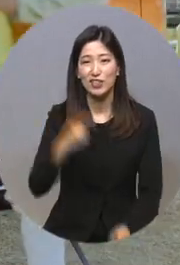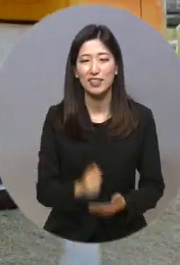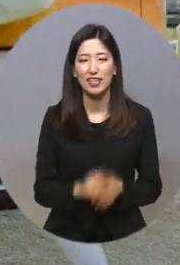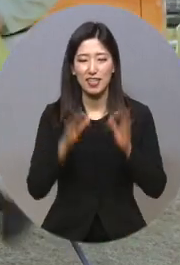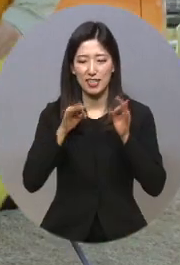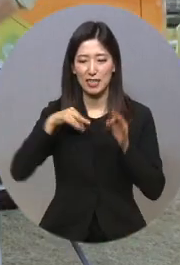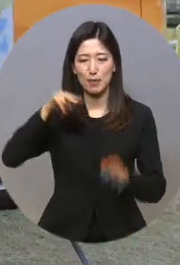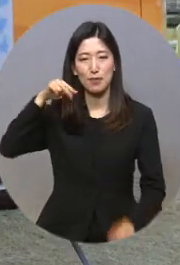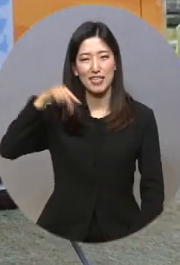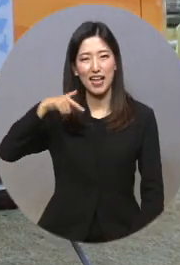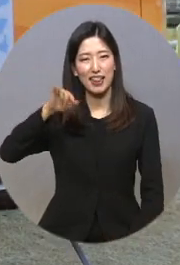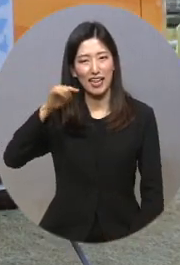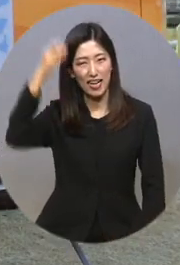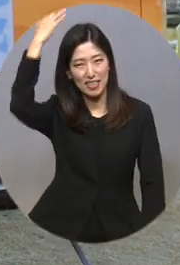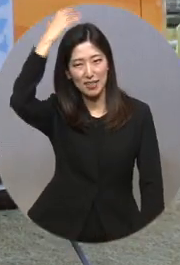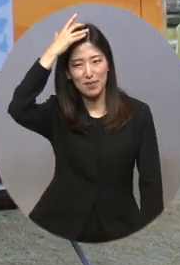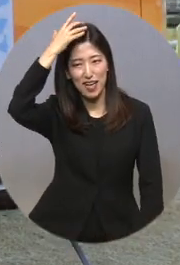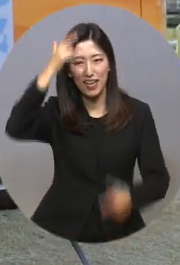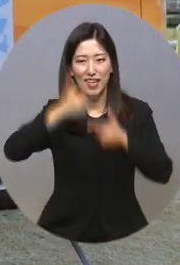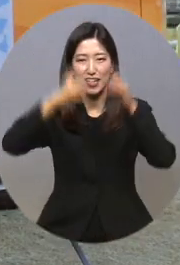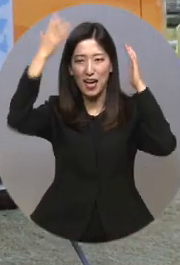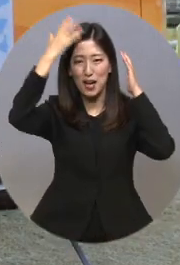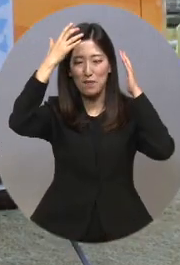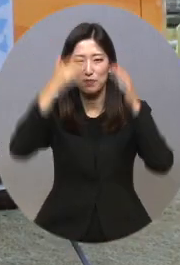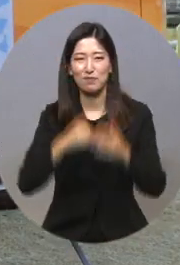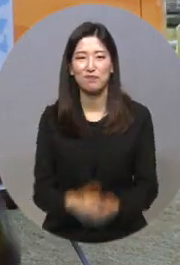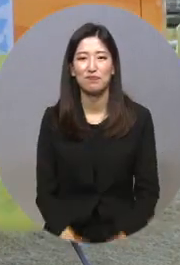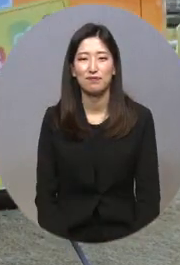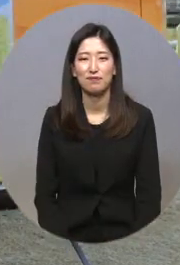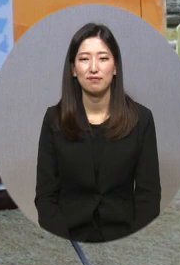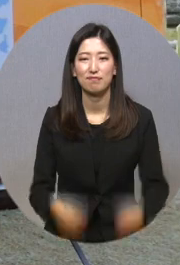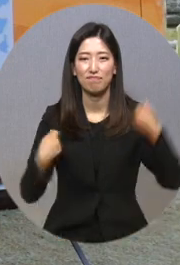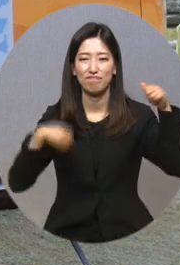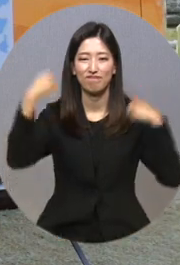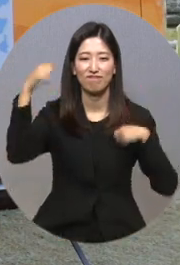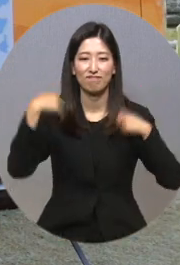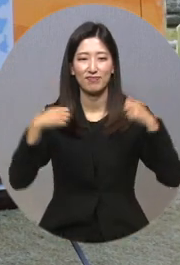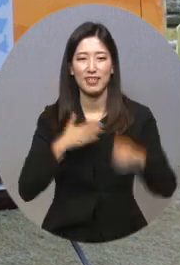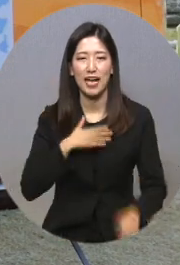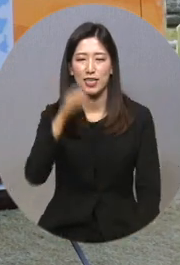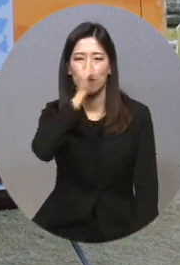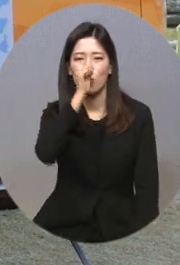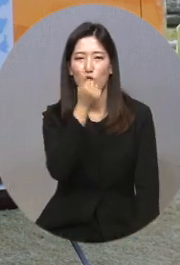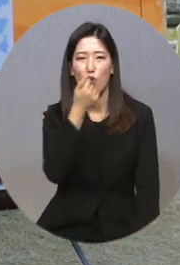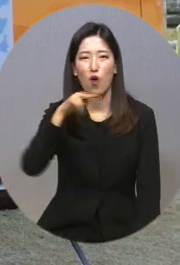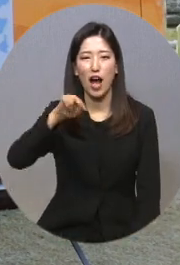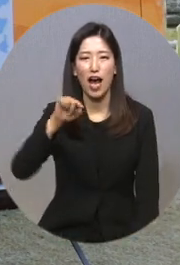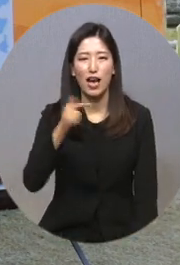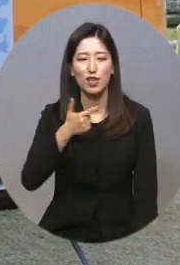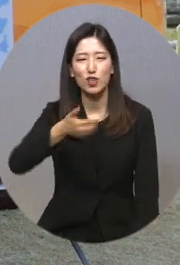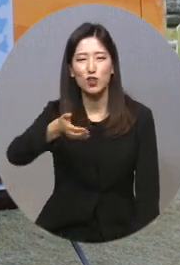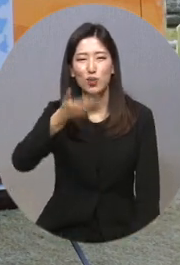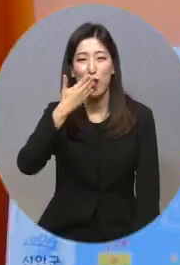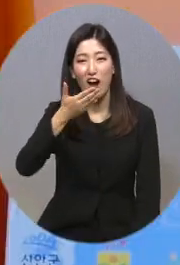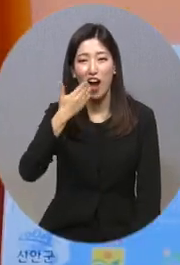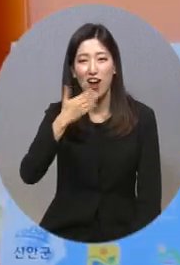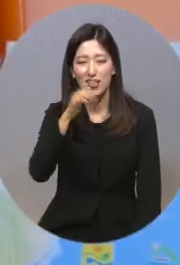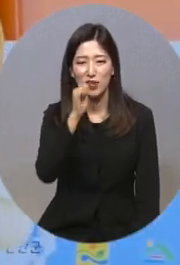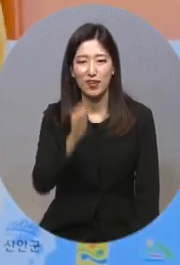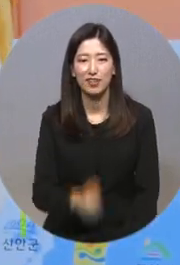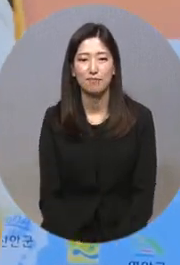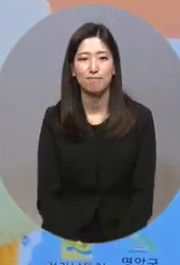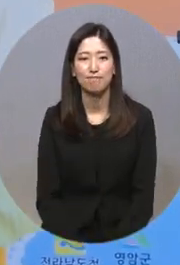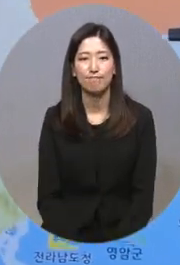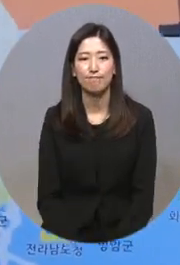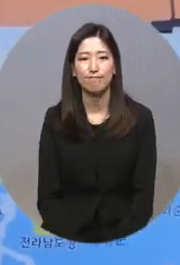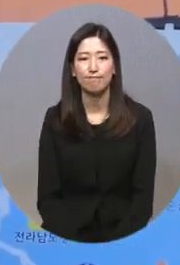김사까 김사까 나는 좋아 화순의 먹거리